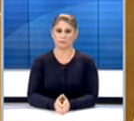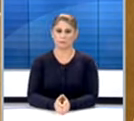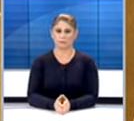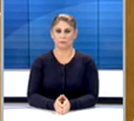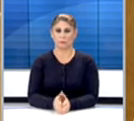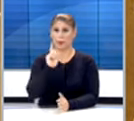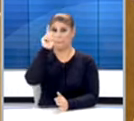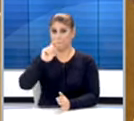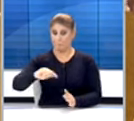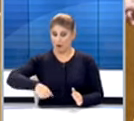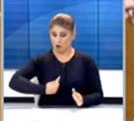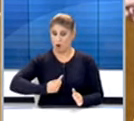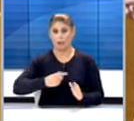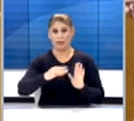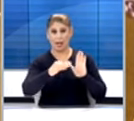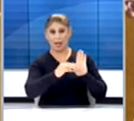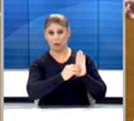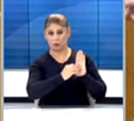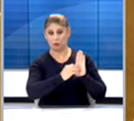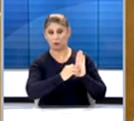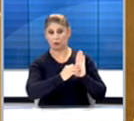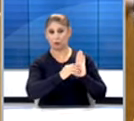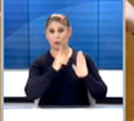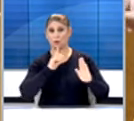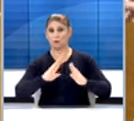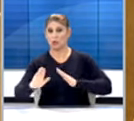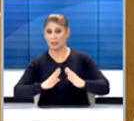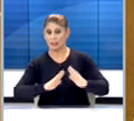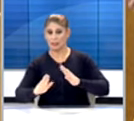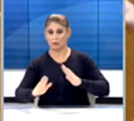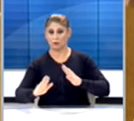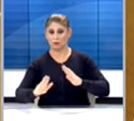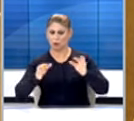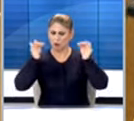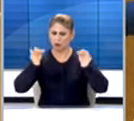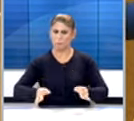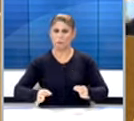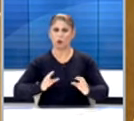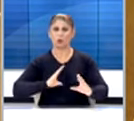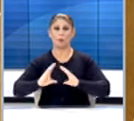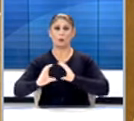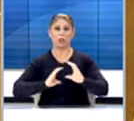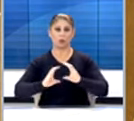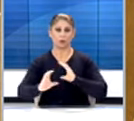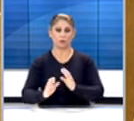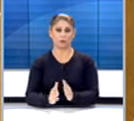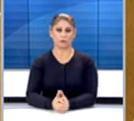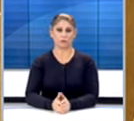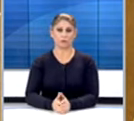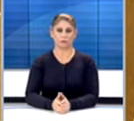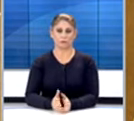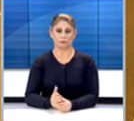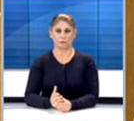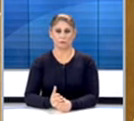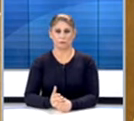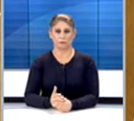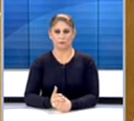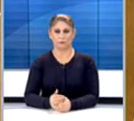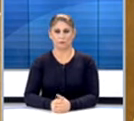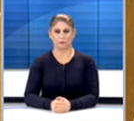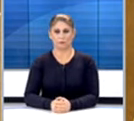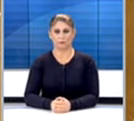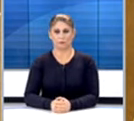Μήπως σας ενοχλεί το άρθρο που προστατεύει το απόρριτο των επικοινωνιών? Το άρθρο που